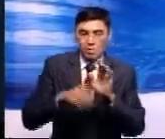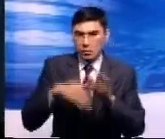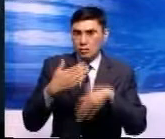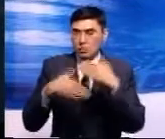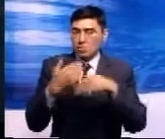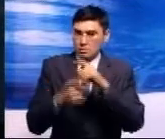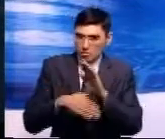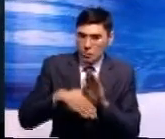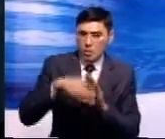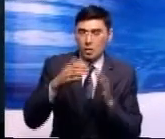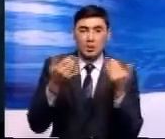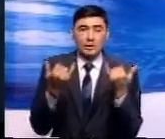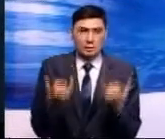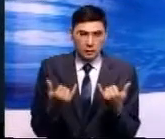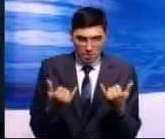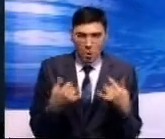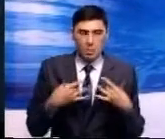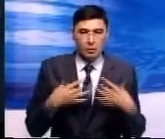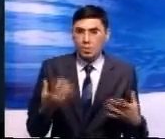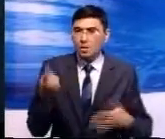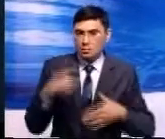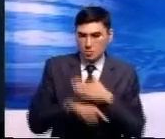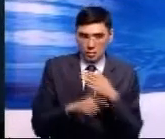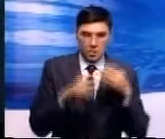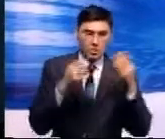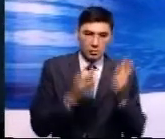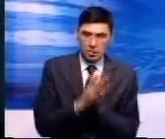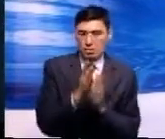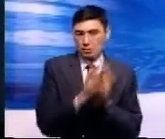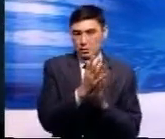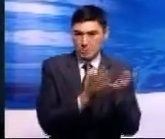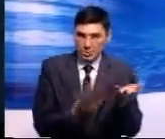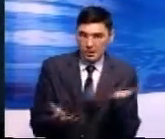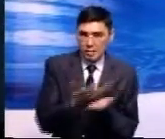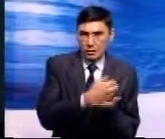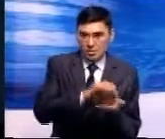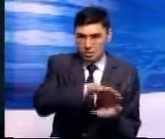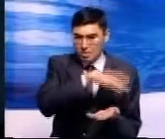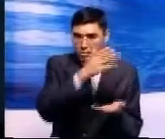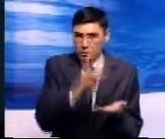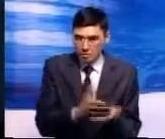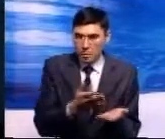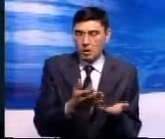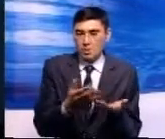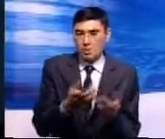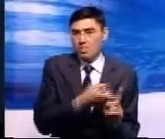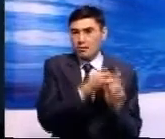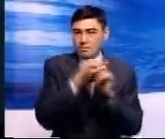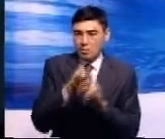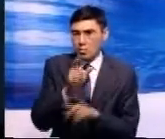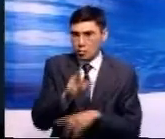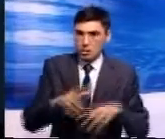по-другому. Но и на сегодняшний день это праздник просто действительно тоже Эрнтефест. То есть праздник